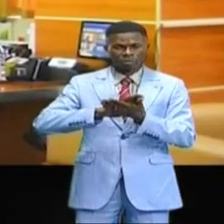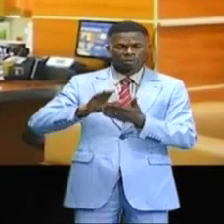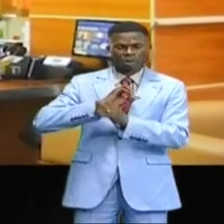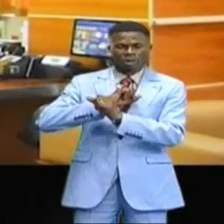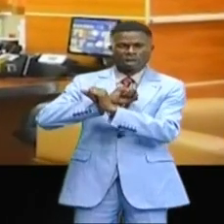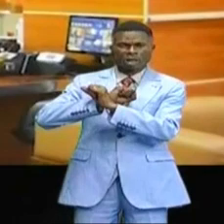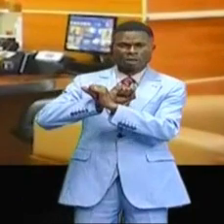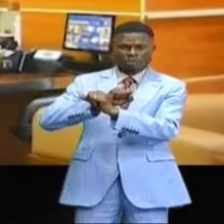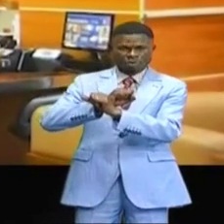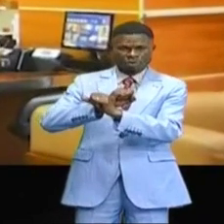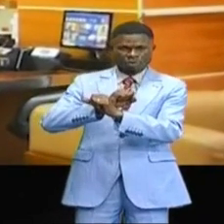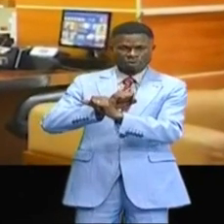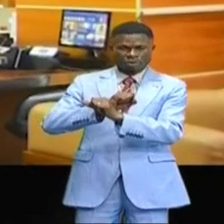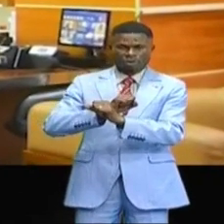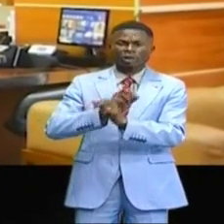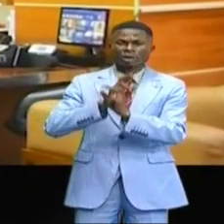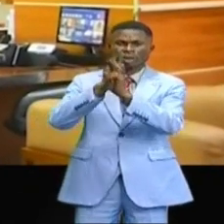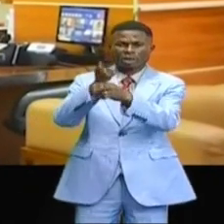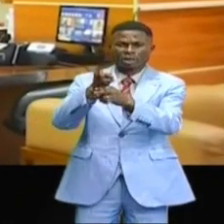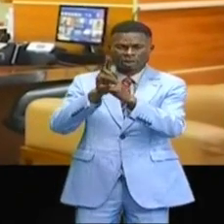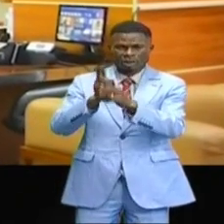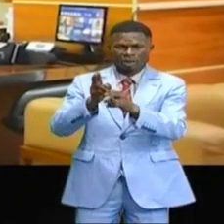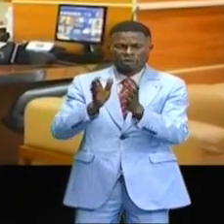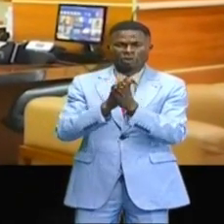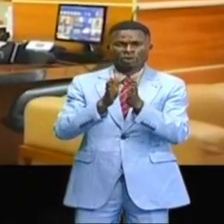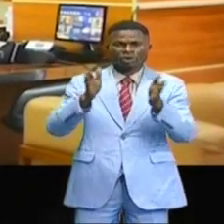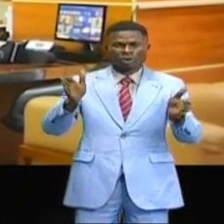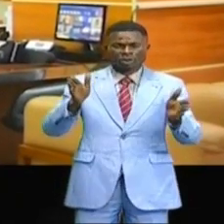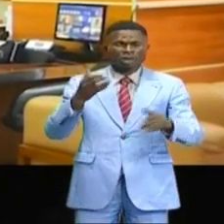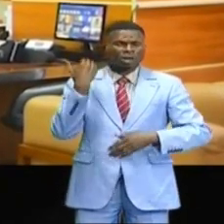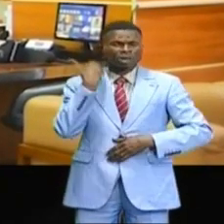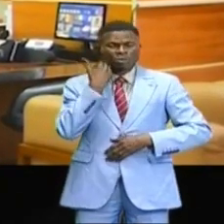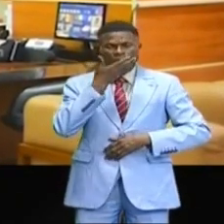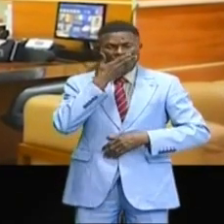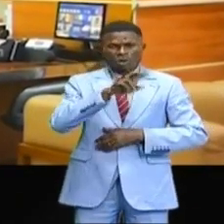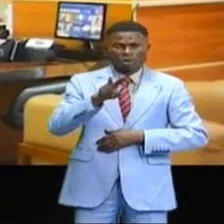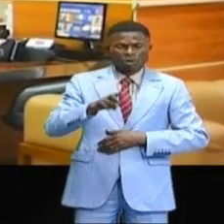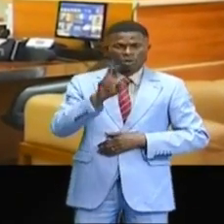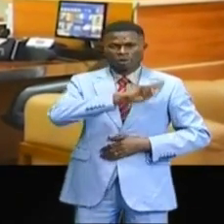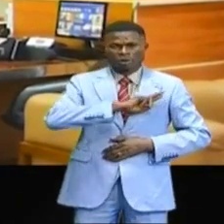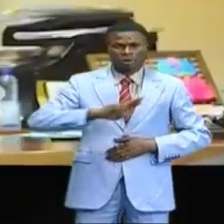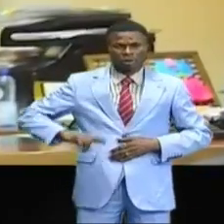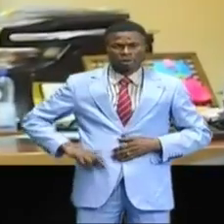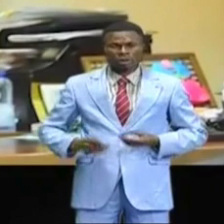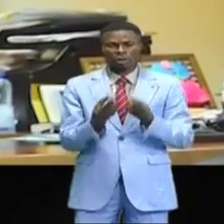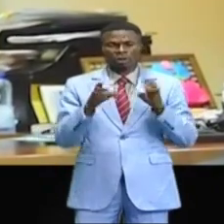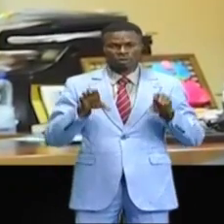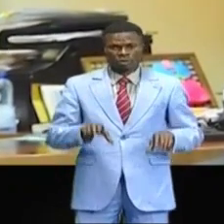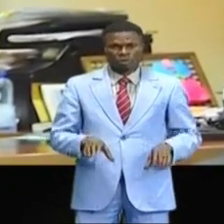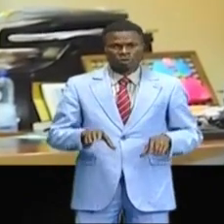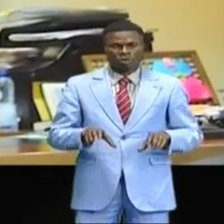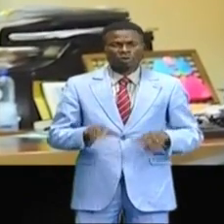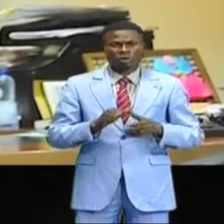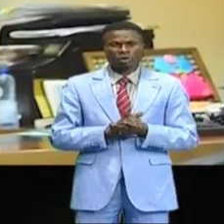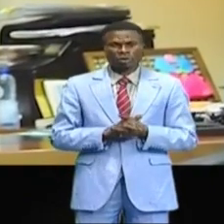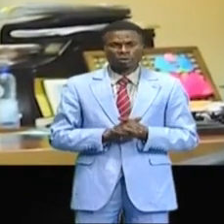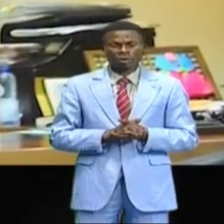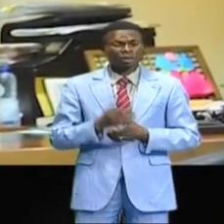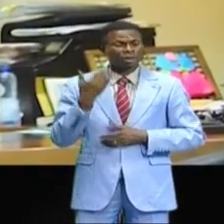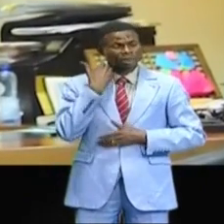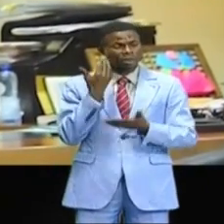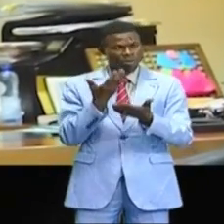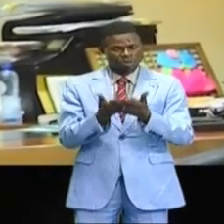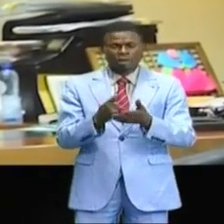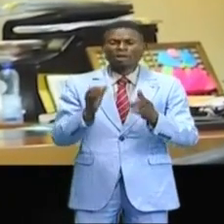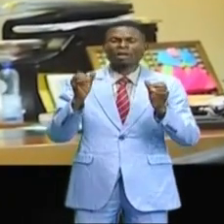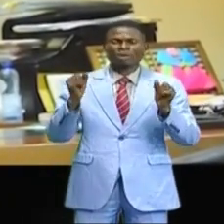Prévention a présenté la situation générale de l'épidémie à Covid-19 en République démocratique du Congo. Celle-ci reste